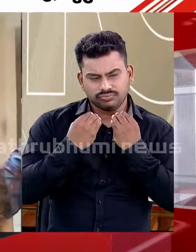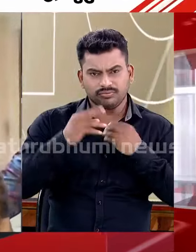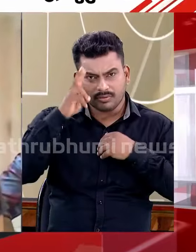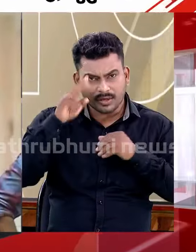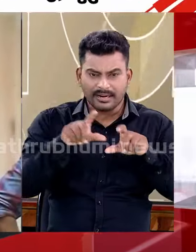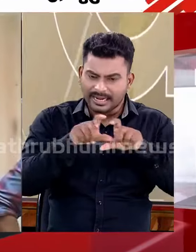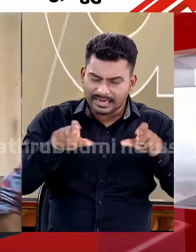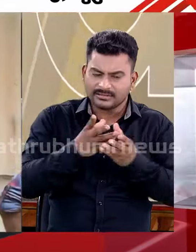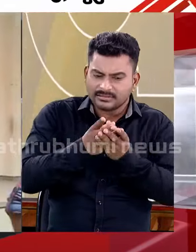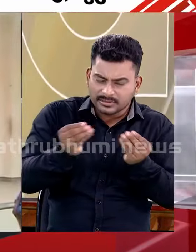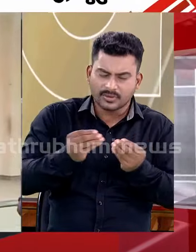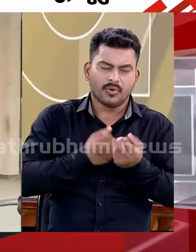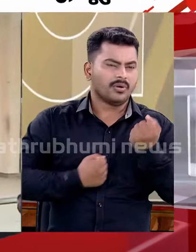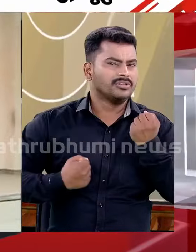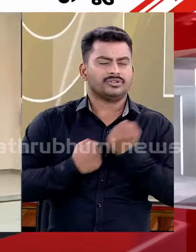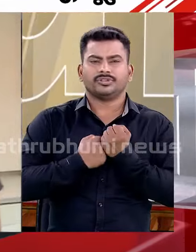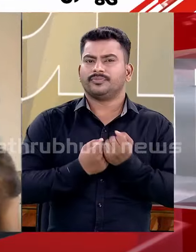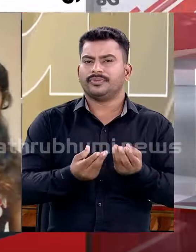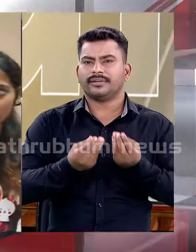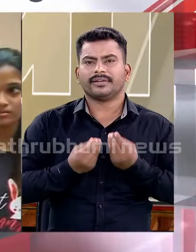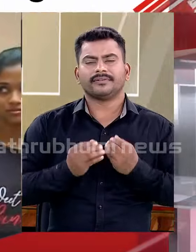അങ്ങനെ എല്ലാവരും ഭയങ്കര സപ്പോർട്ടീവ് ആയിരുന്നു.